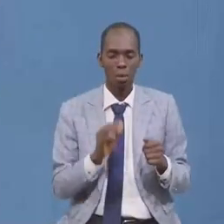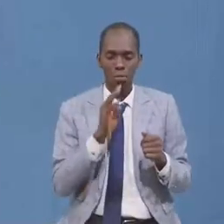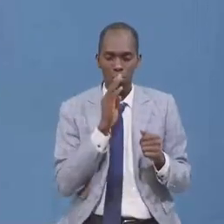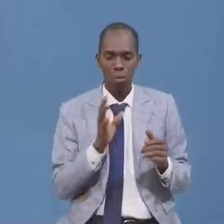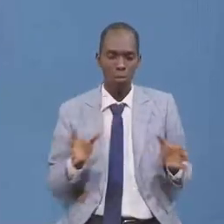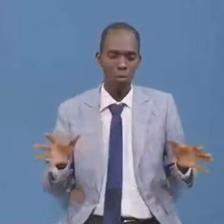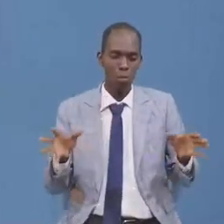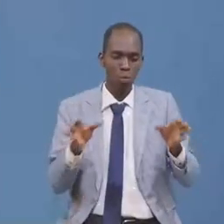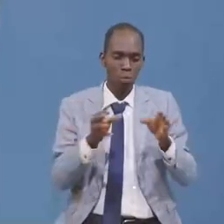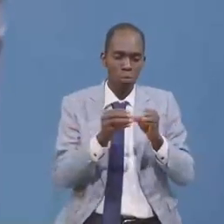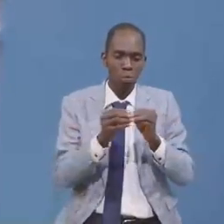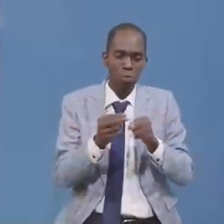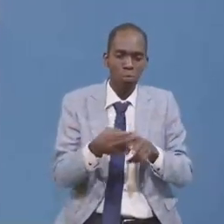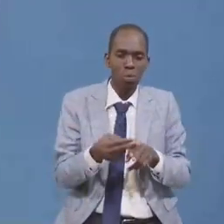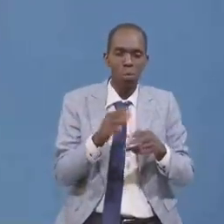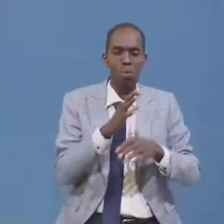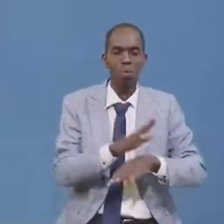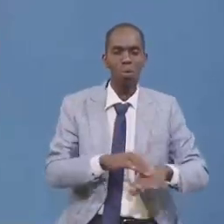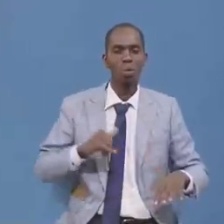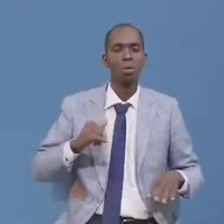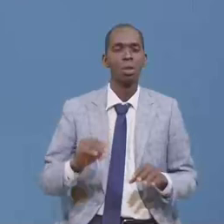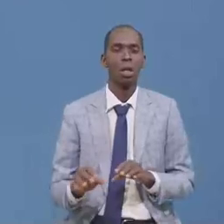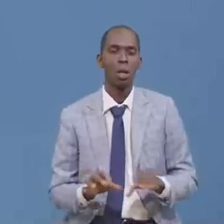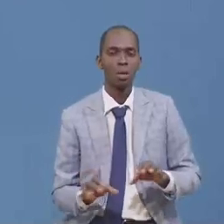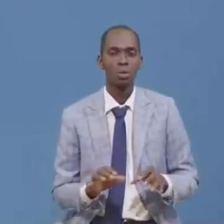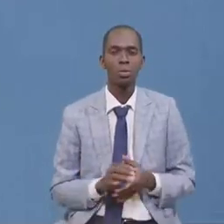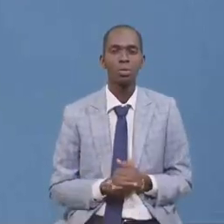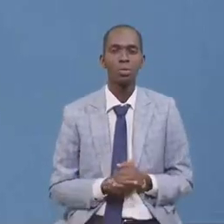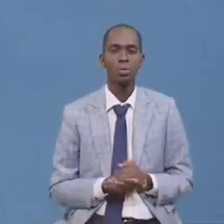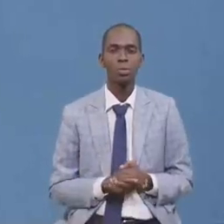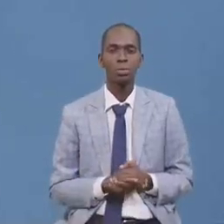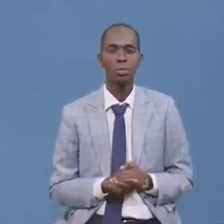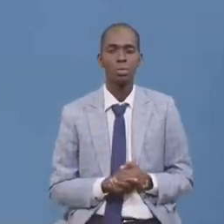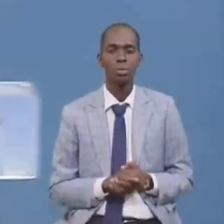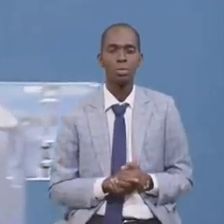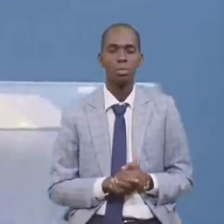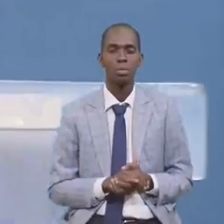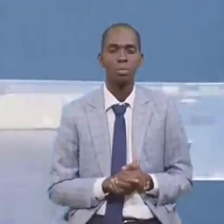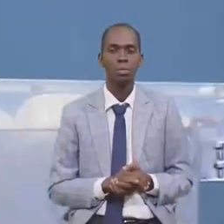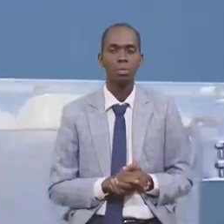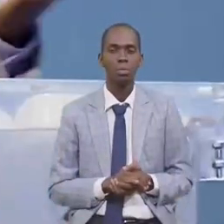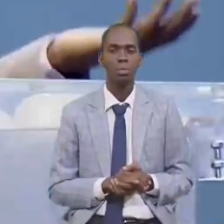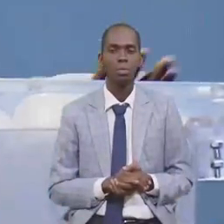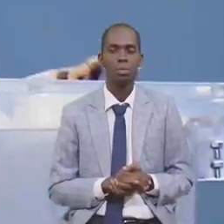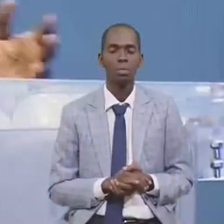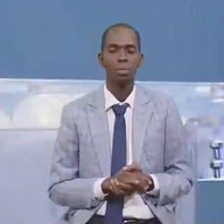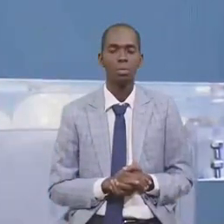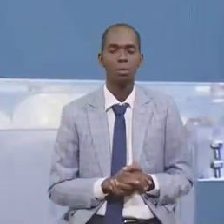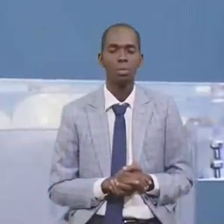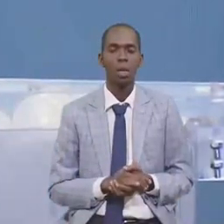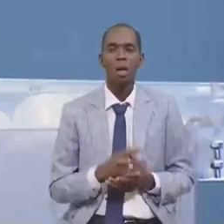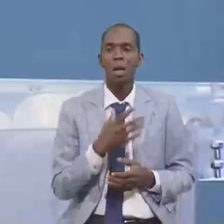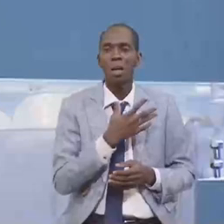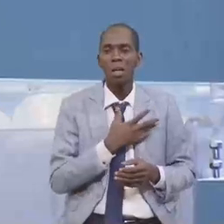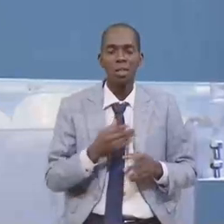Et tout ce que tu fais dans une journée peut être résumé en action. Et